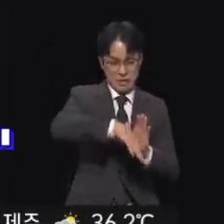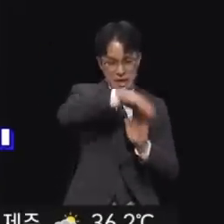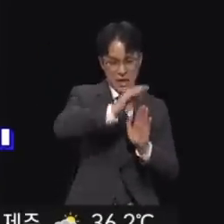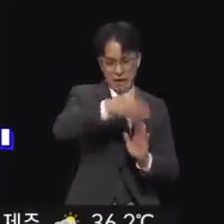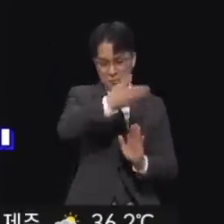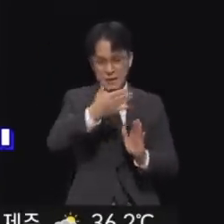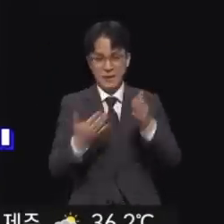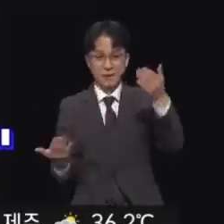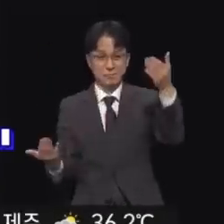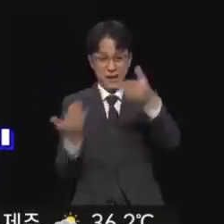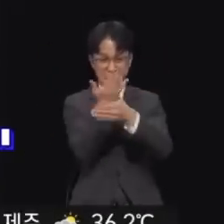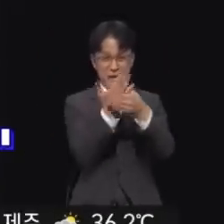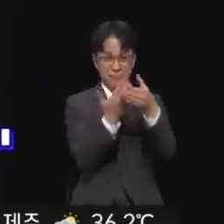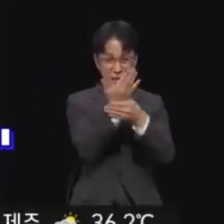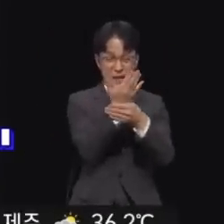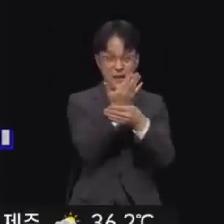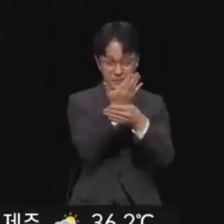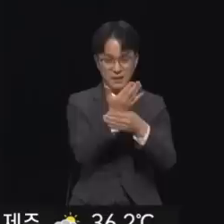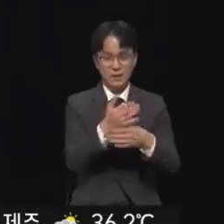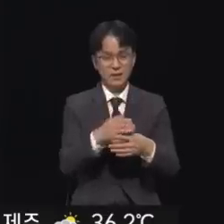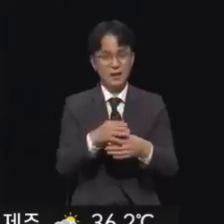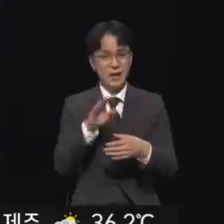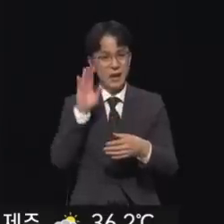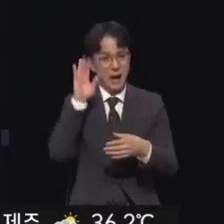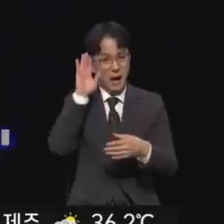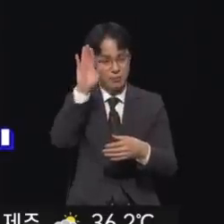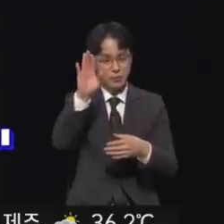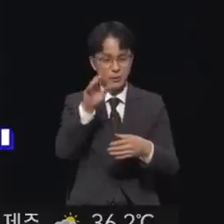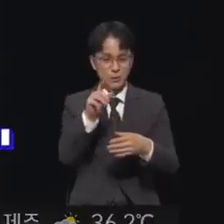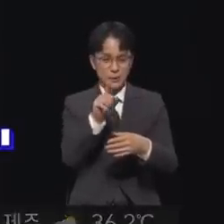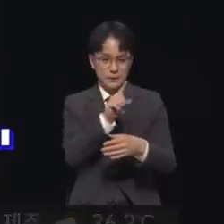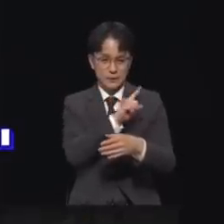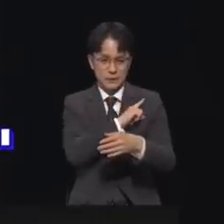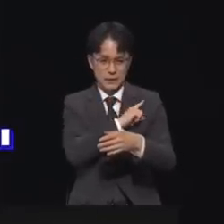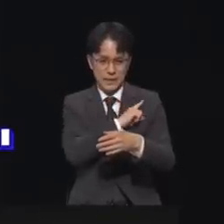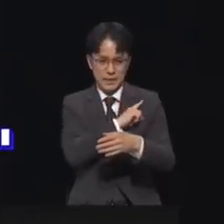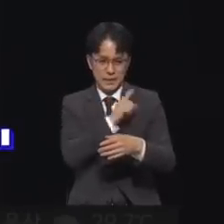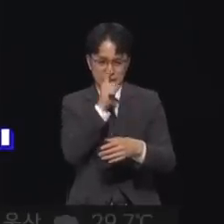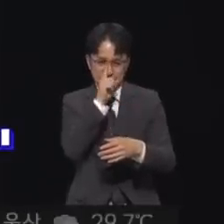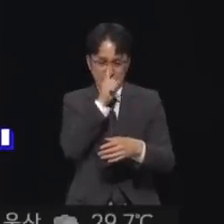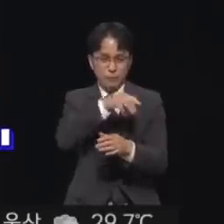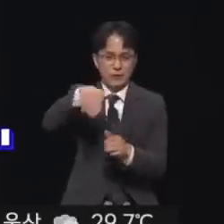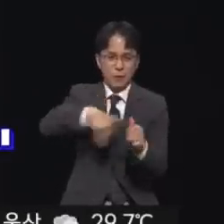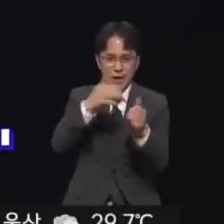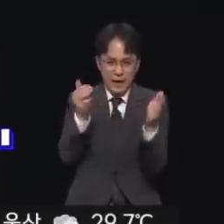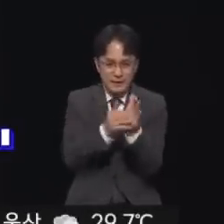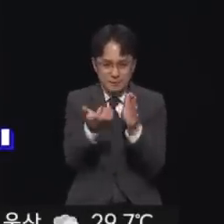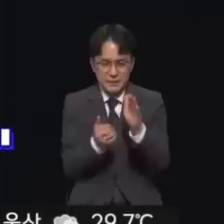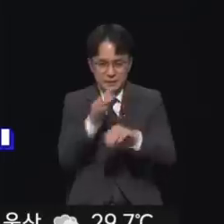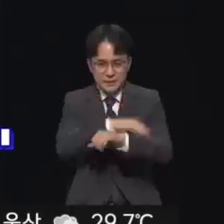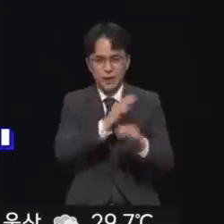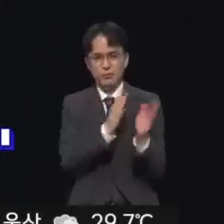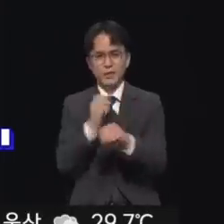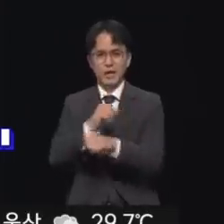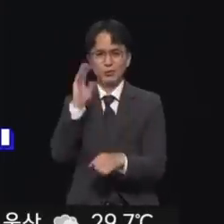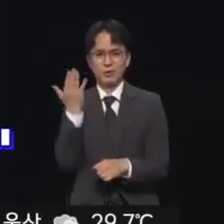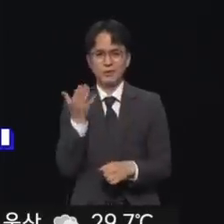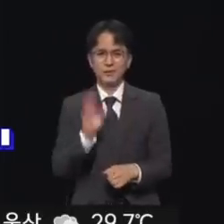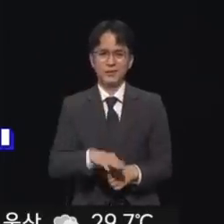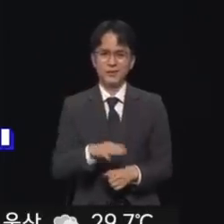합니다 근데 어째 상황 그 제 상황을 보면 정작 대통령 본인은 그렇게 책을 염두에 둔 것 같진 않아요 예 그러니까 같은거